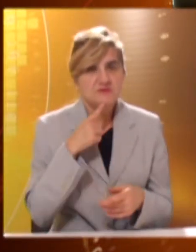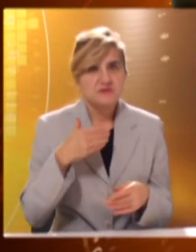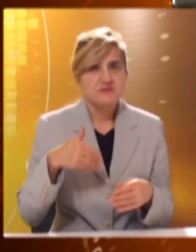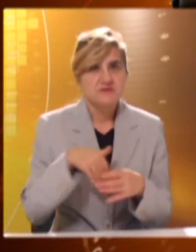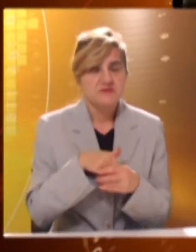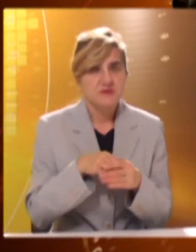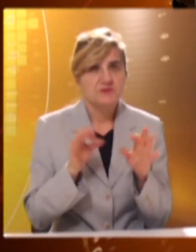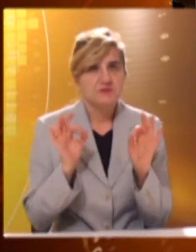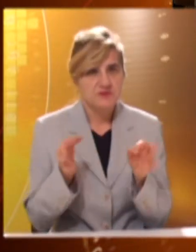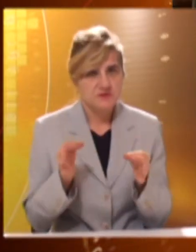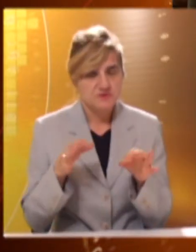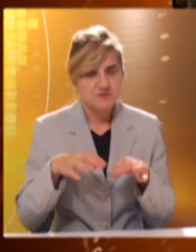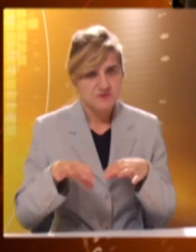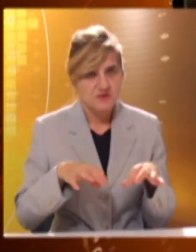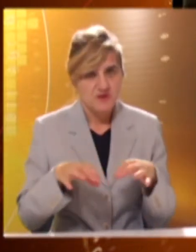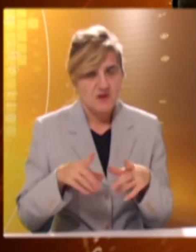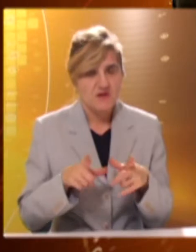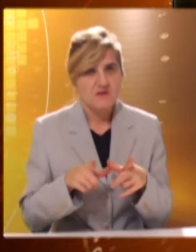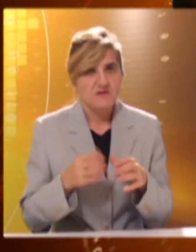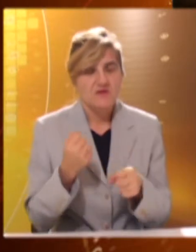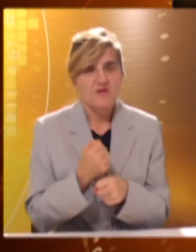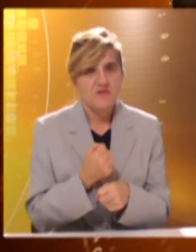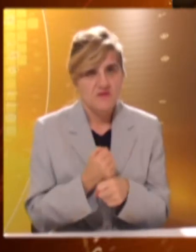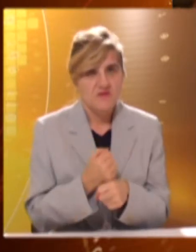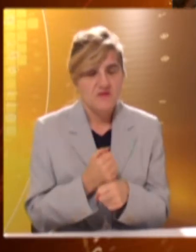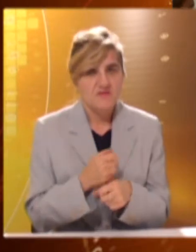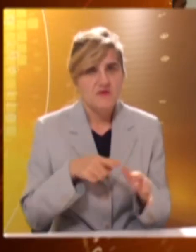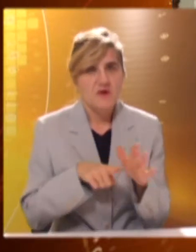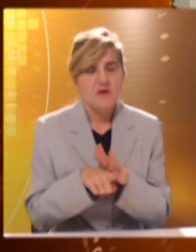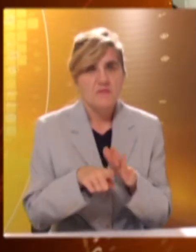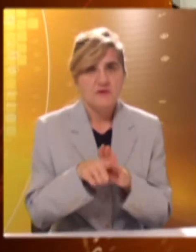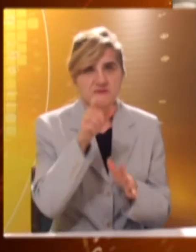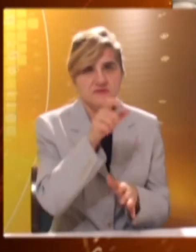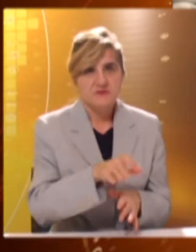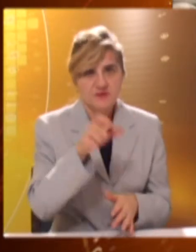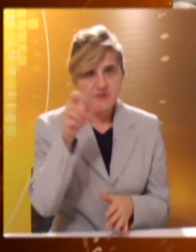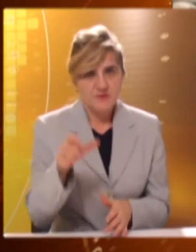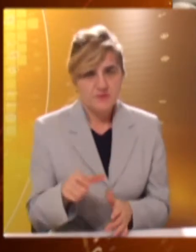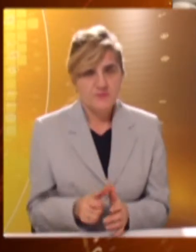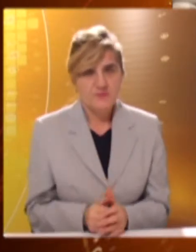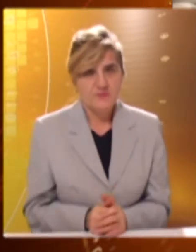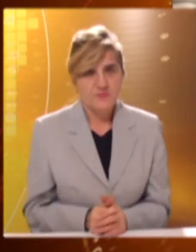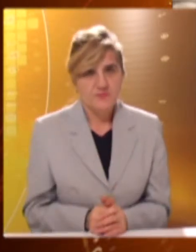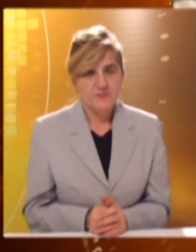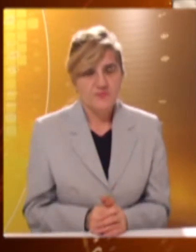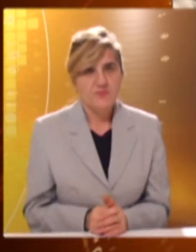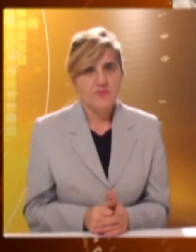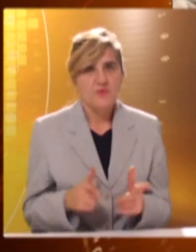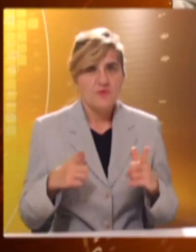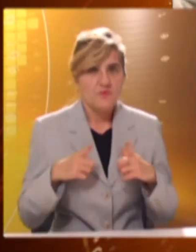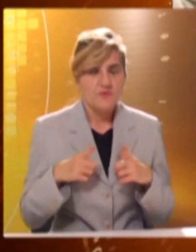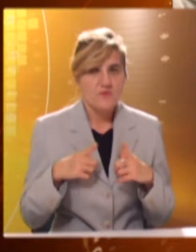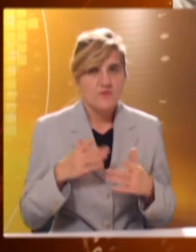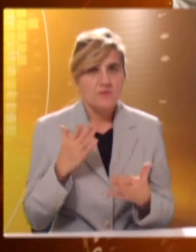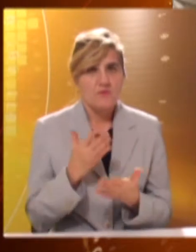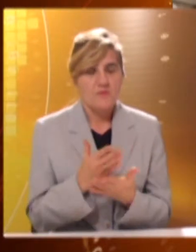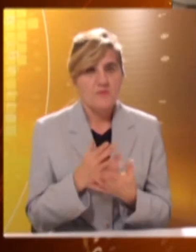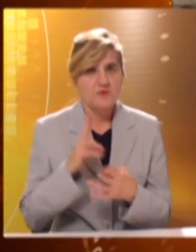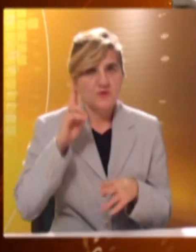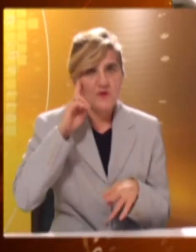zapošljavanje stručnih radnika za rad sa ovom kategorijom migrantske populacije. U nekom kratkom periodu očekujemo da će